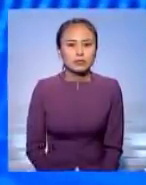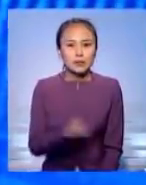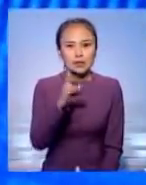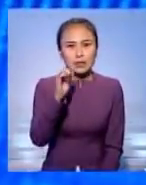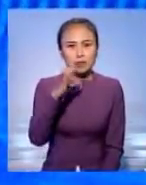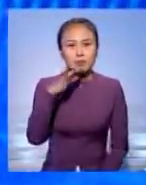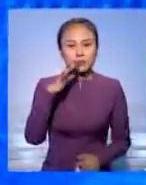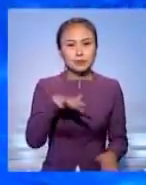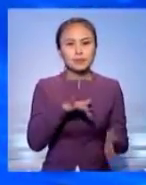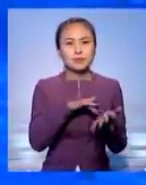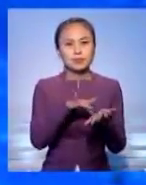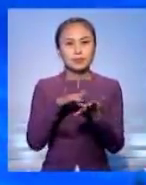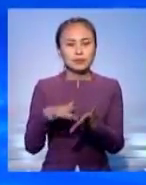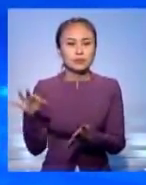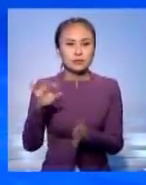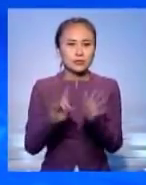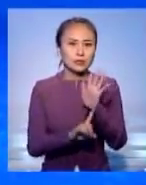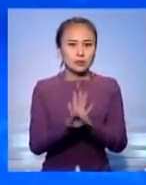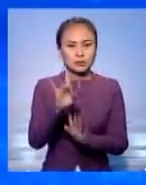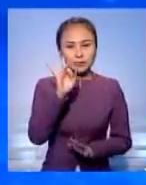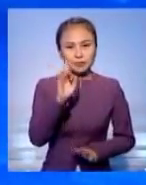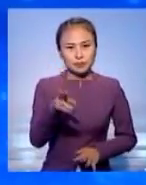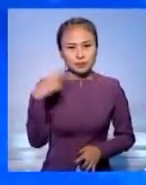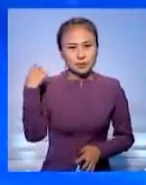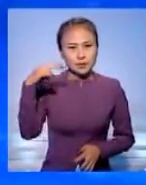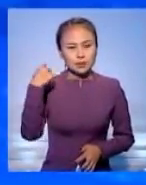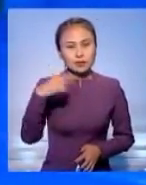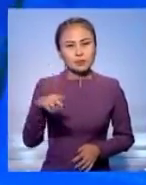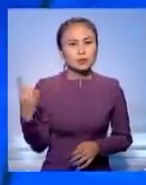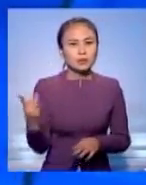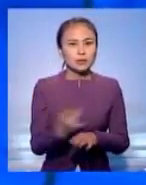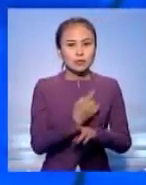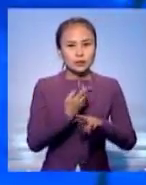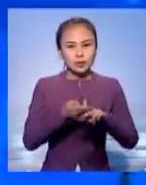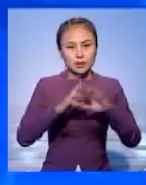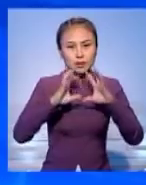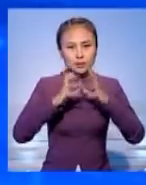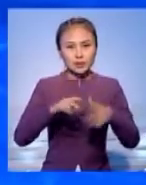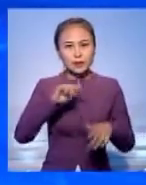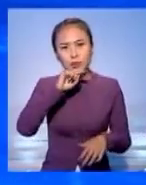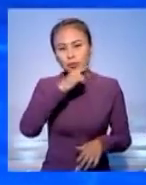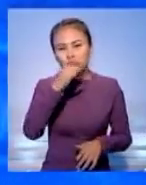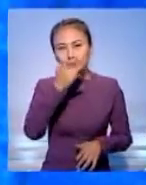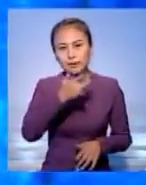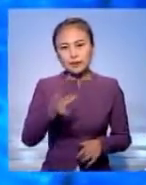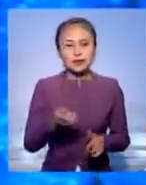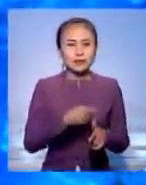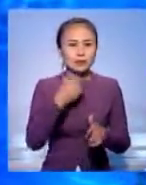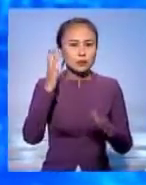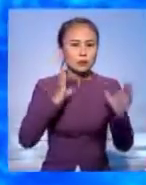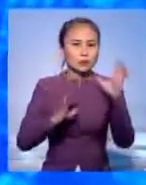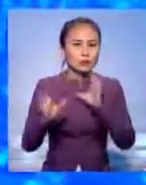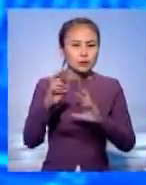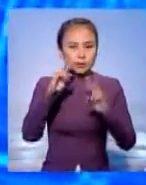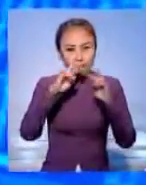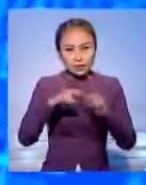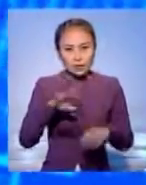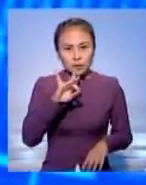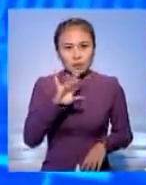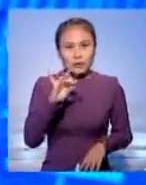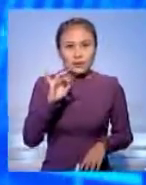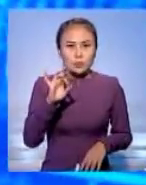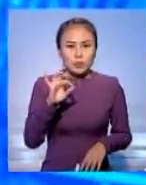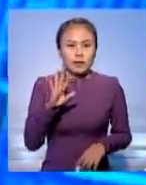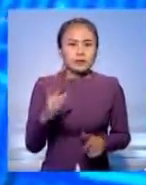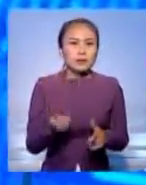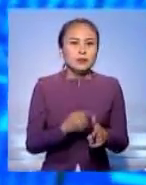Каспи саяхаттың бесігіне айналуы мүмкін. Қазақстан Республикасы тұңғыш президенті қоржандағы әлемдік экономика және саясат институтының сарапшысы